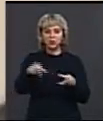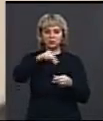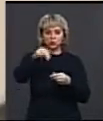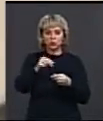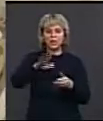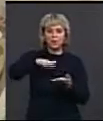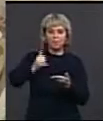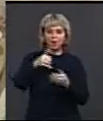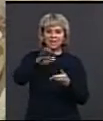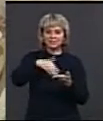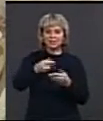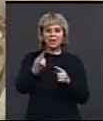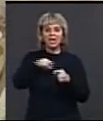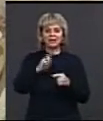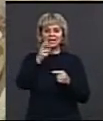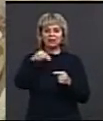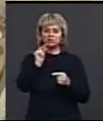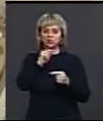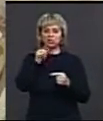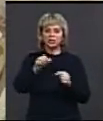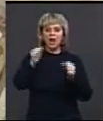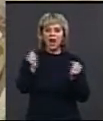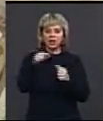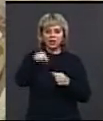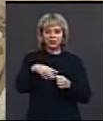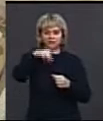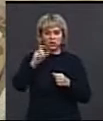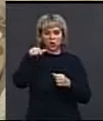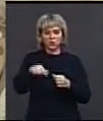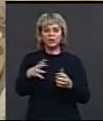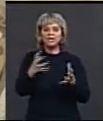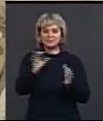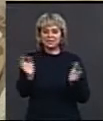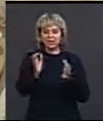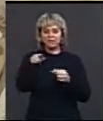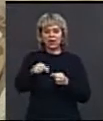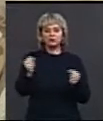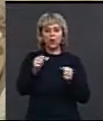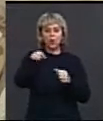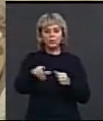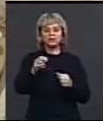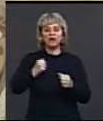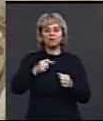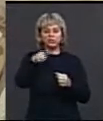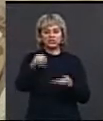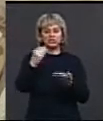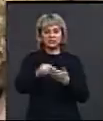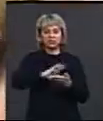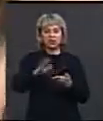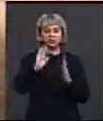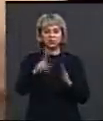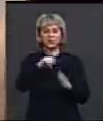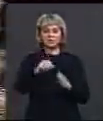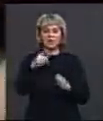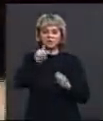и маслом. Этот калмыцкий чай охлаждает в жару и согревает в холод. А вот воины Чингисхана ценили его не только